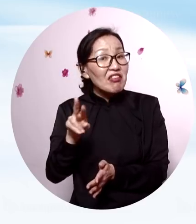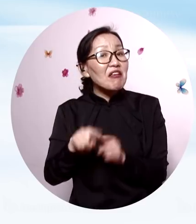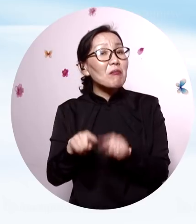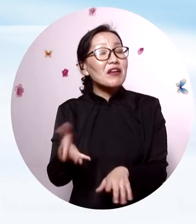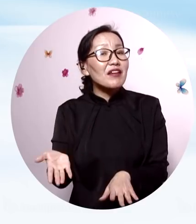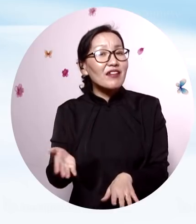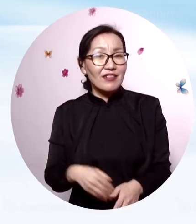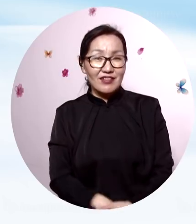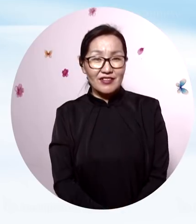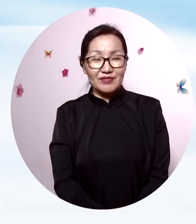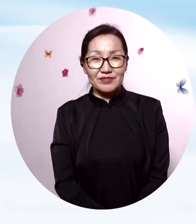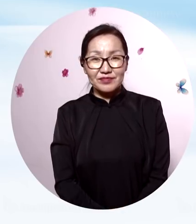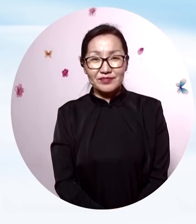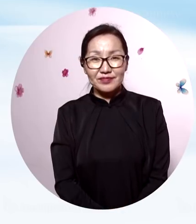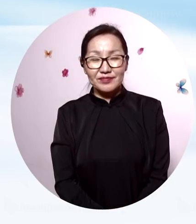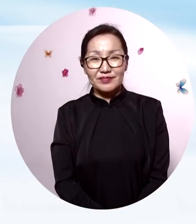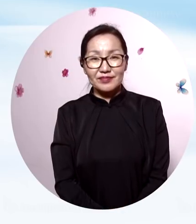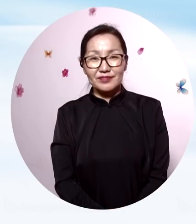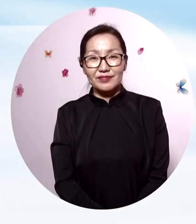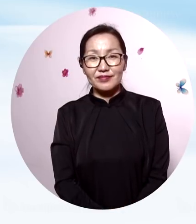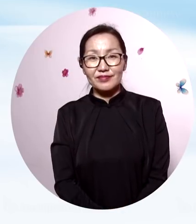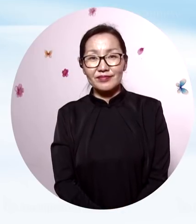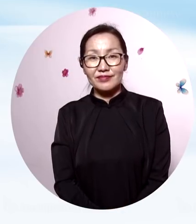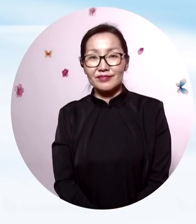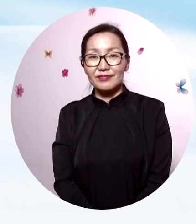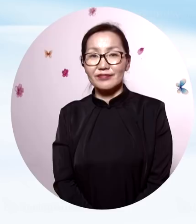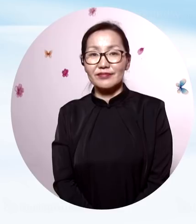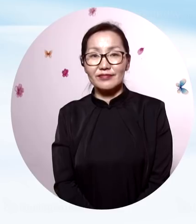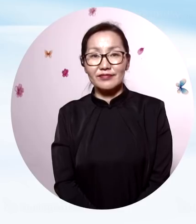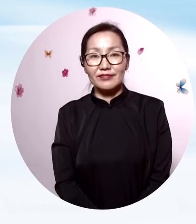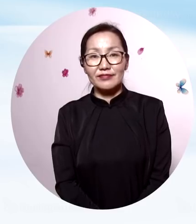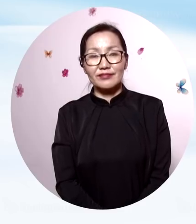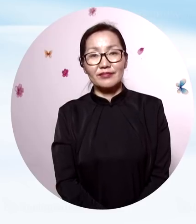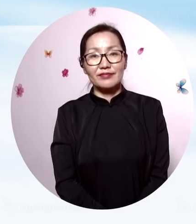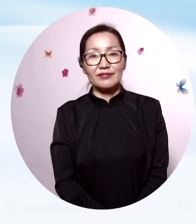Өвгөн эмгэн хоёр хүүгээ авчирхын тулд ямар арга сэтсэн бэ?